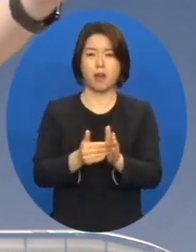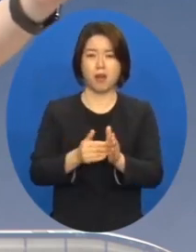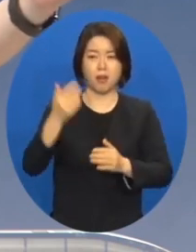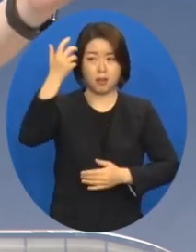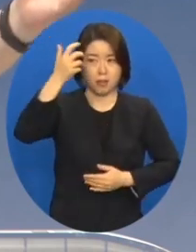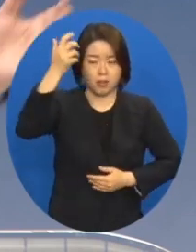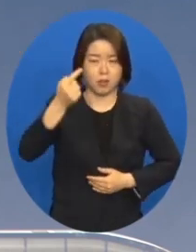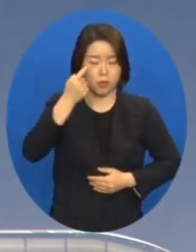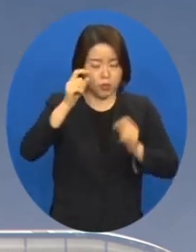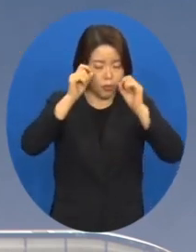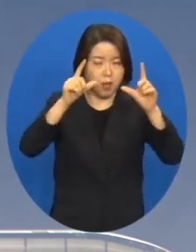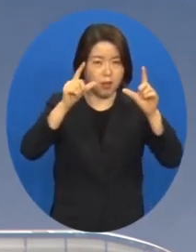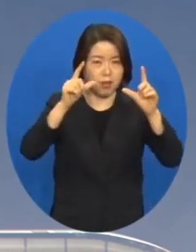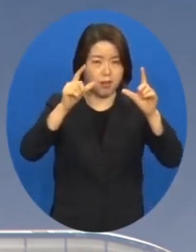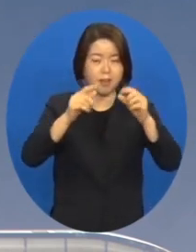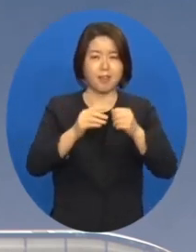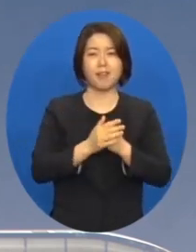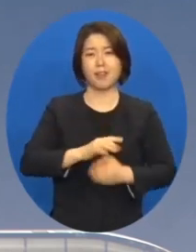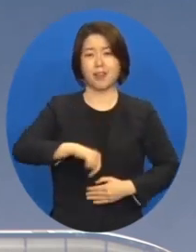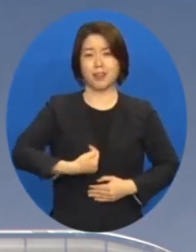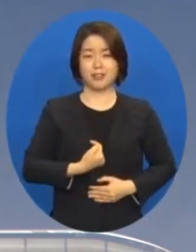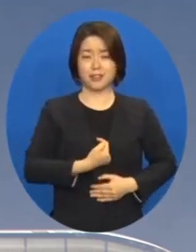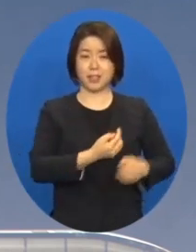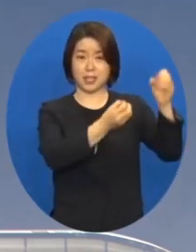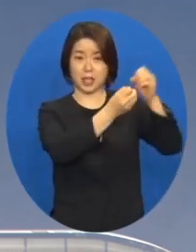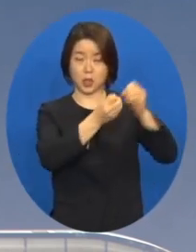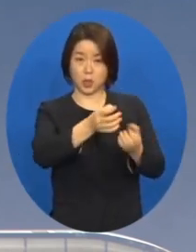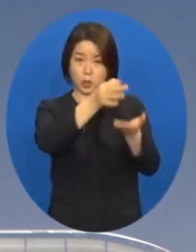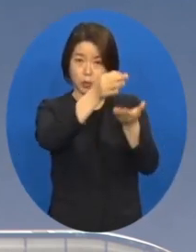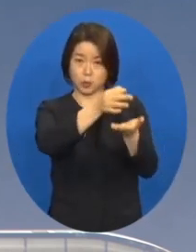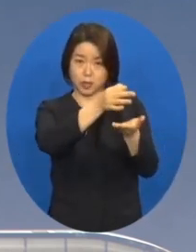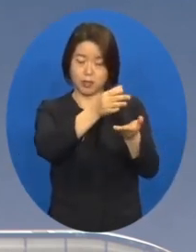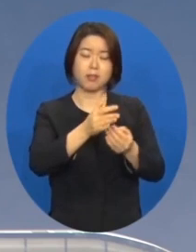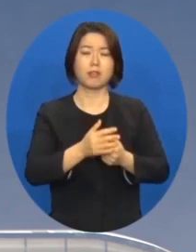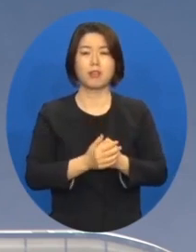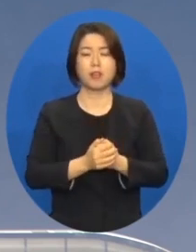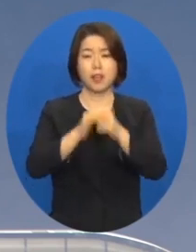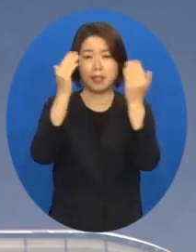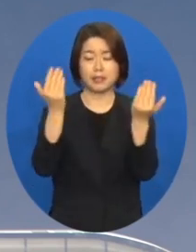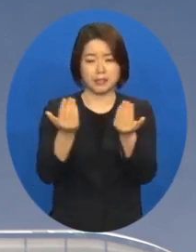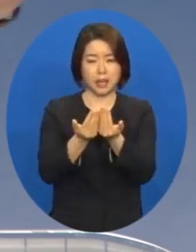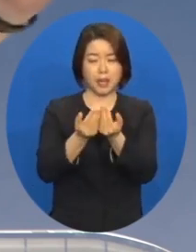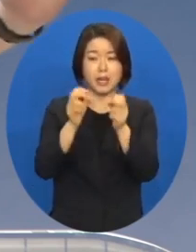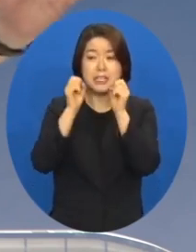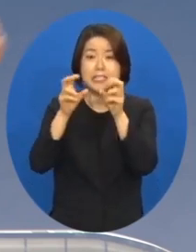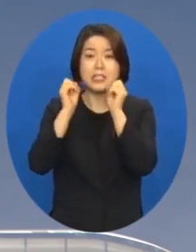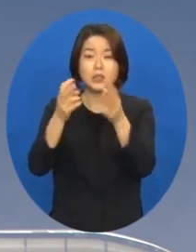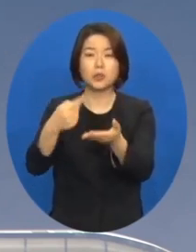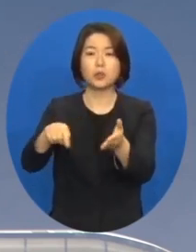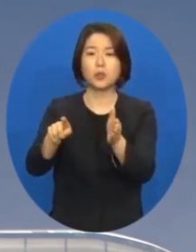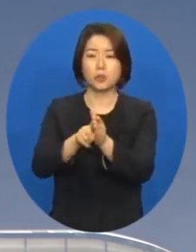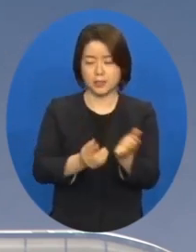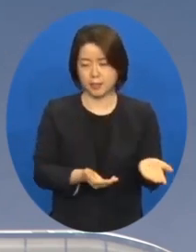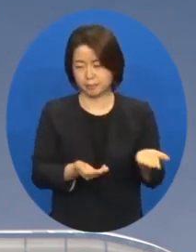뜨입니다. 그리고 자기 유산을 다 선교를 위해서 다